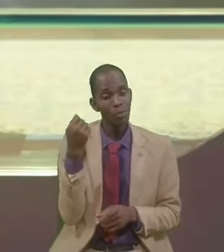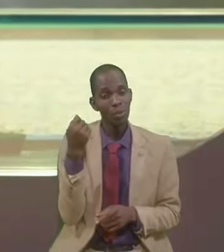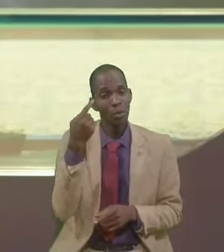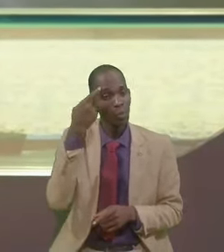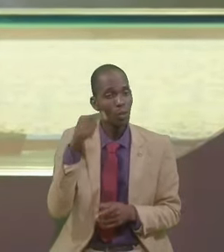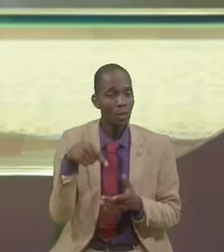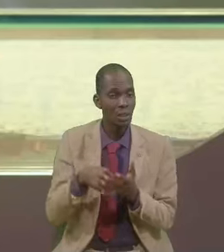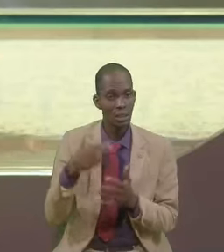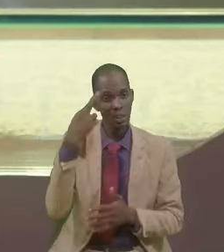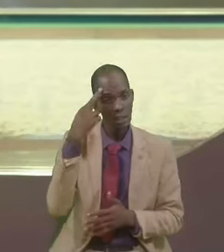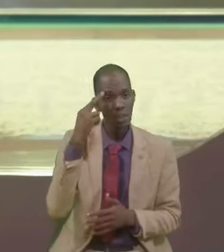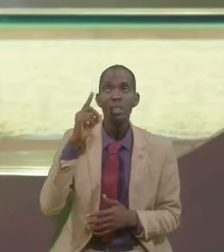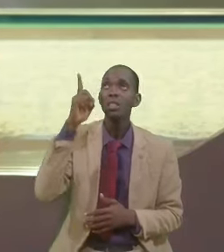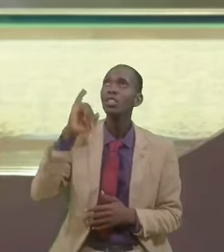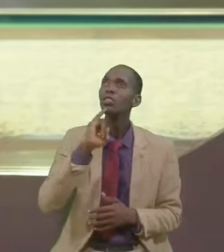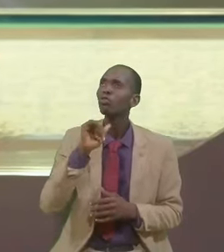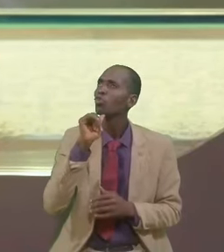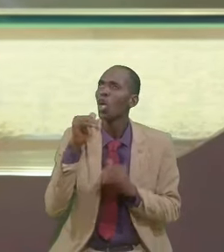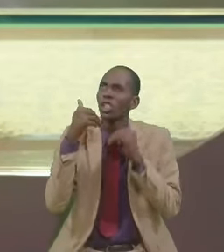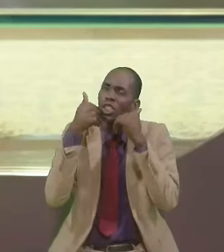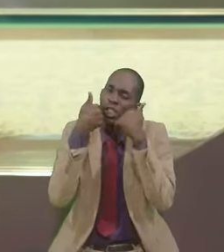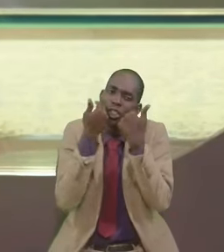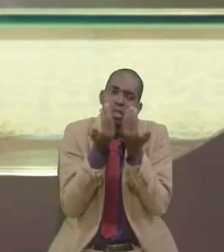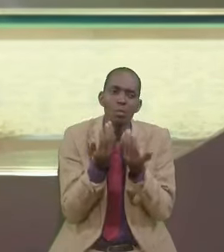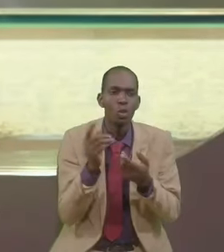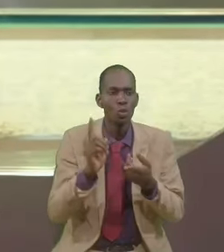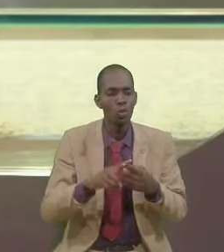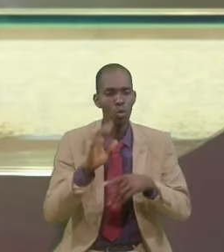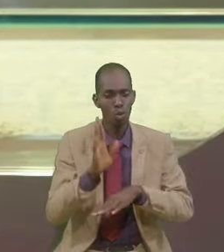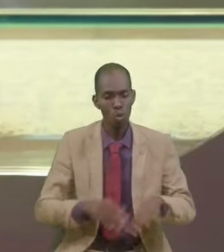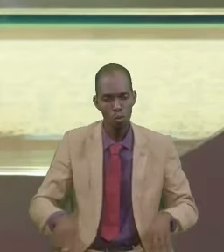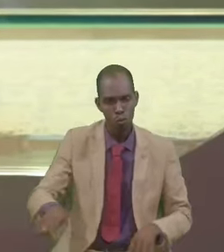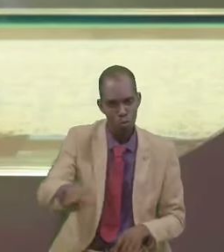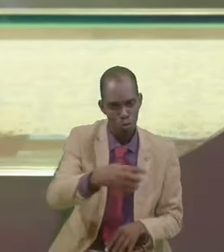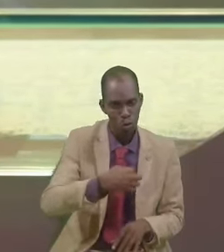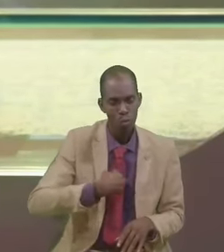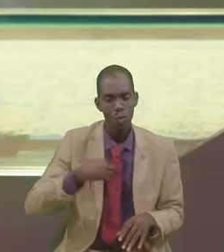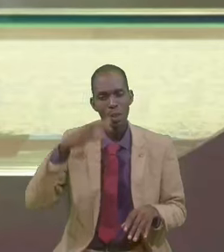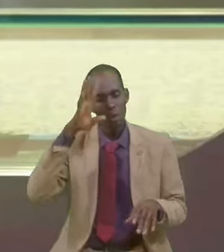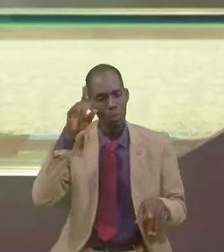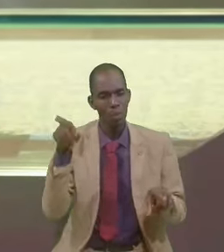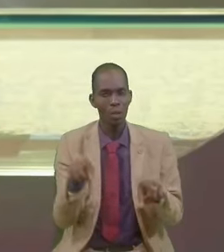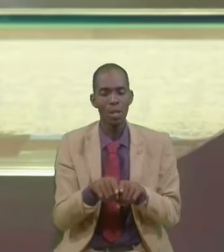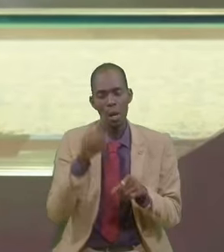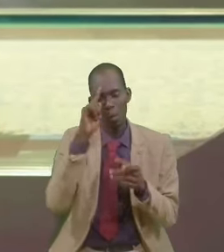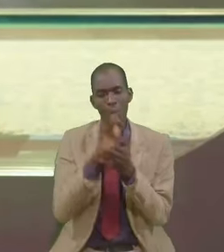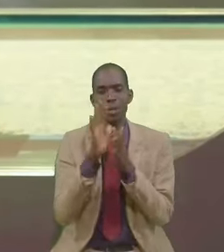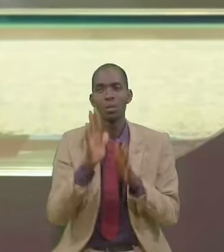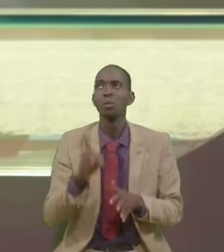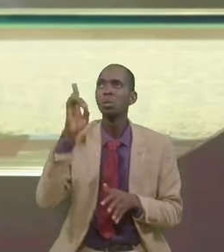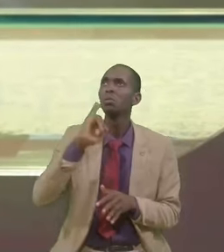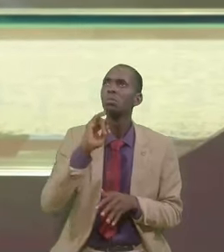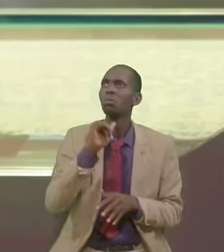c'est pourquoi il n'a pas honte de les appeler frères. Il n'a pas honte, il